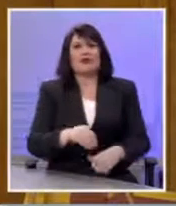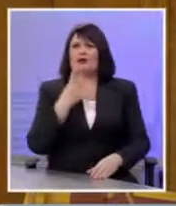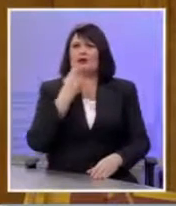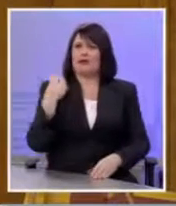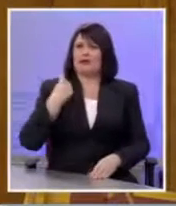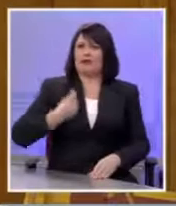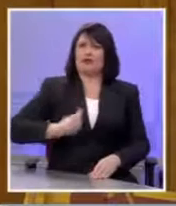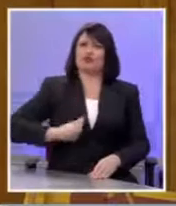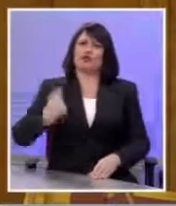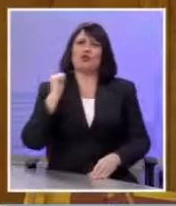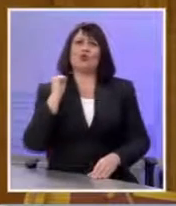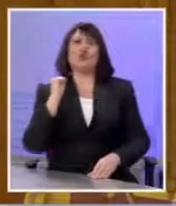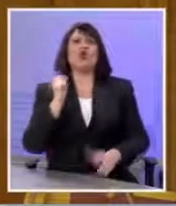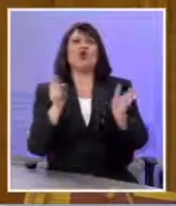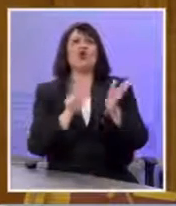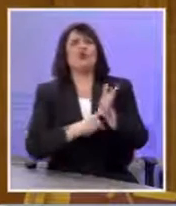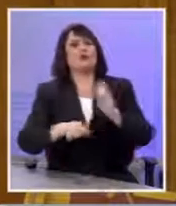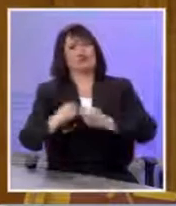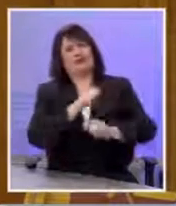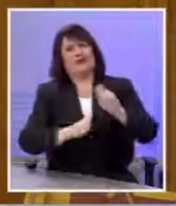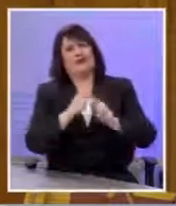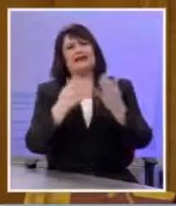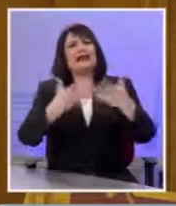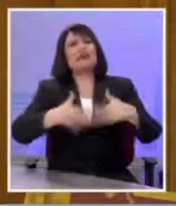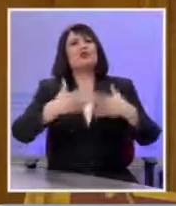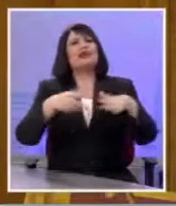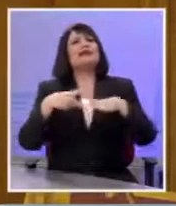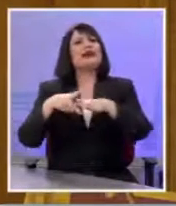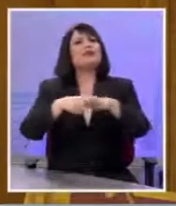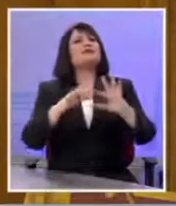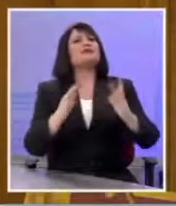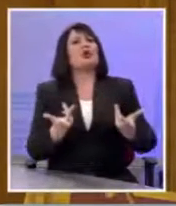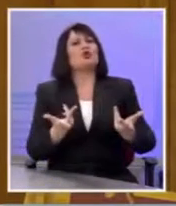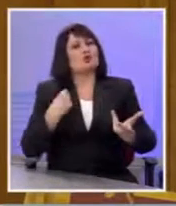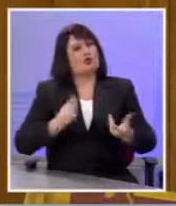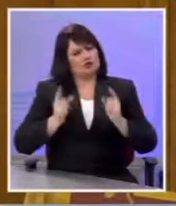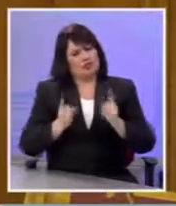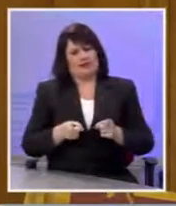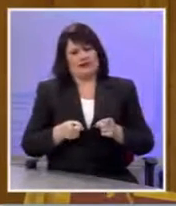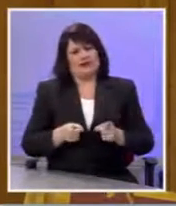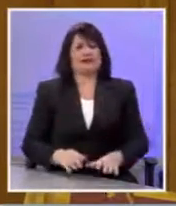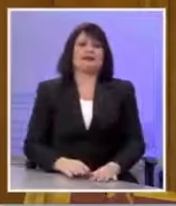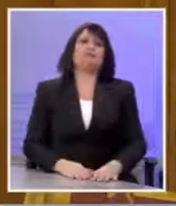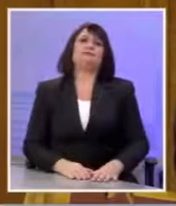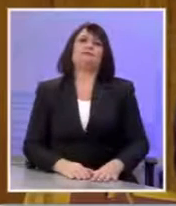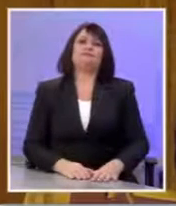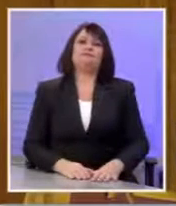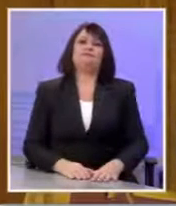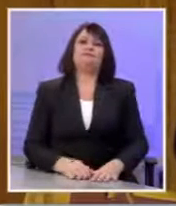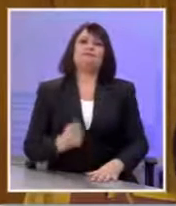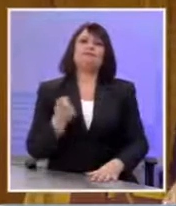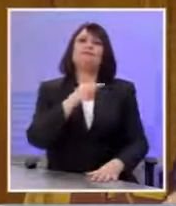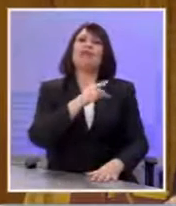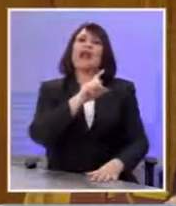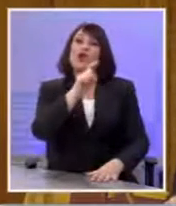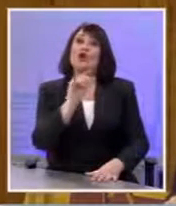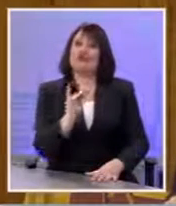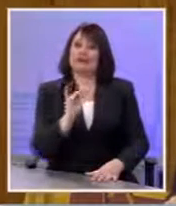οποίος διαμορφώνει το θεσμικό πλαίσιο λειτουργίας των τραπεζών. Τι κατέστησε, για να έρθω σε ένα άλλο